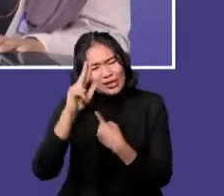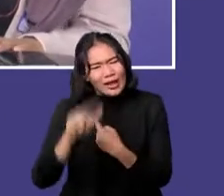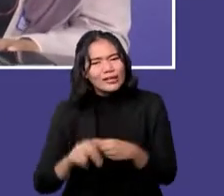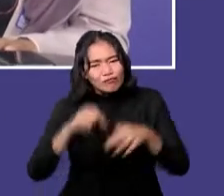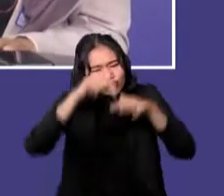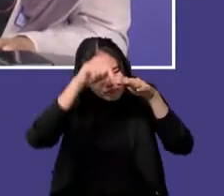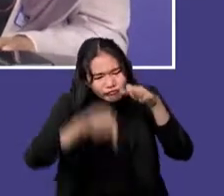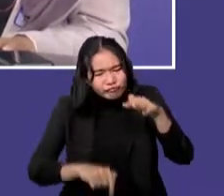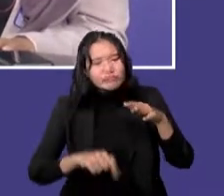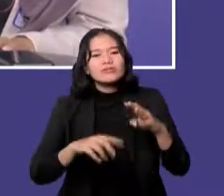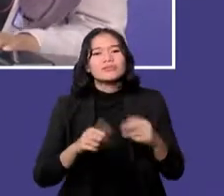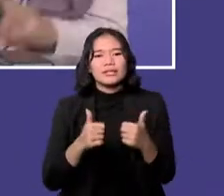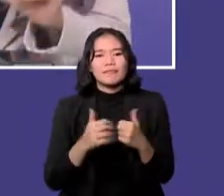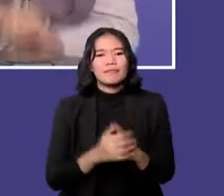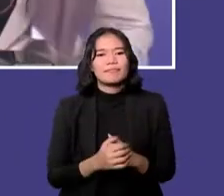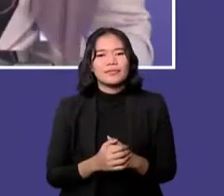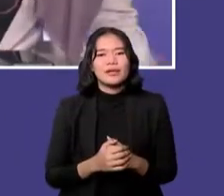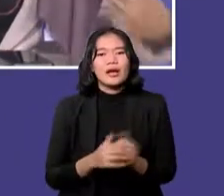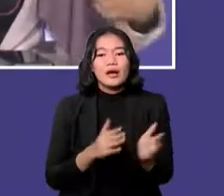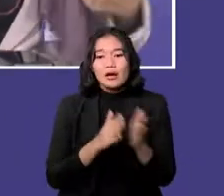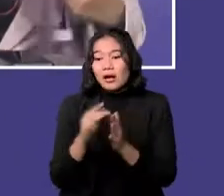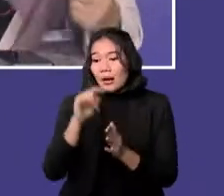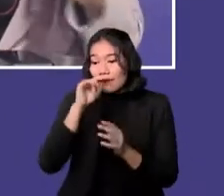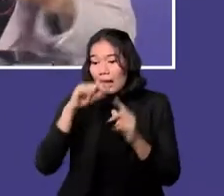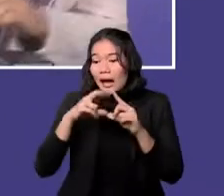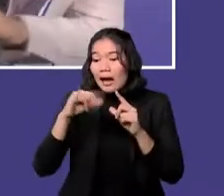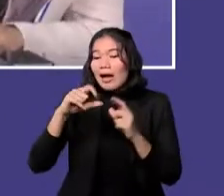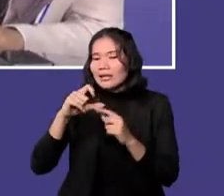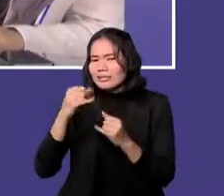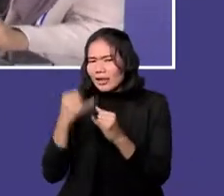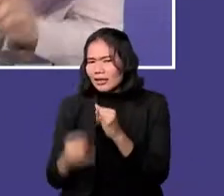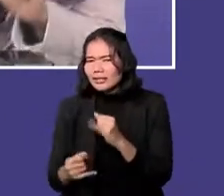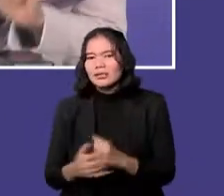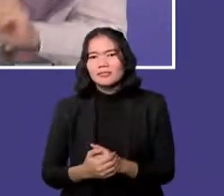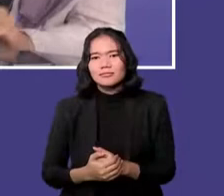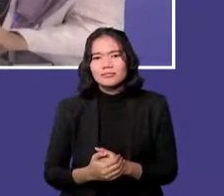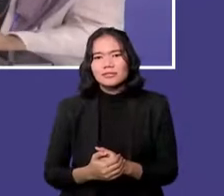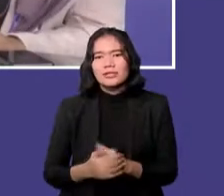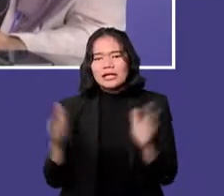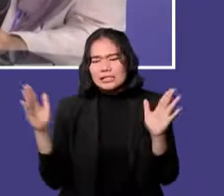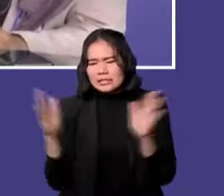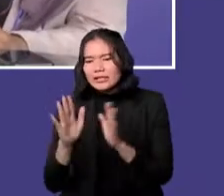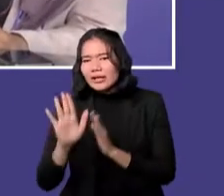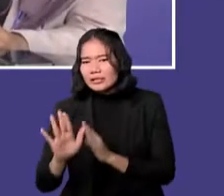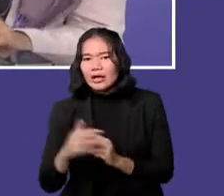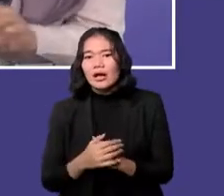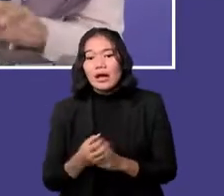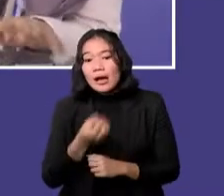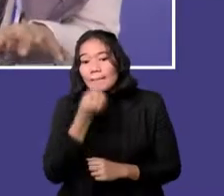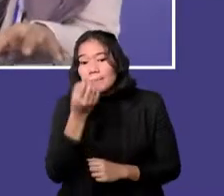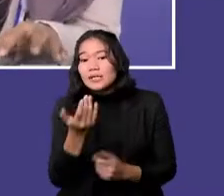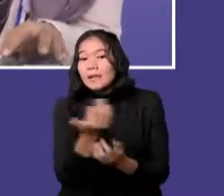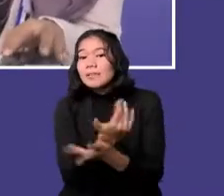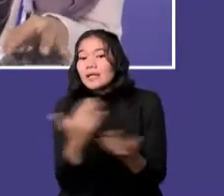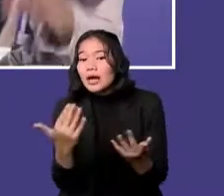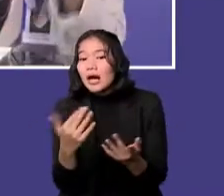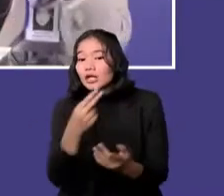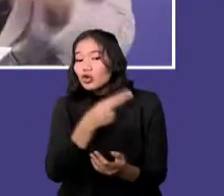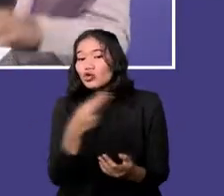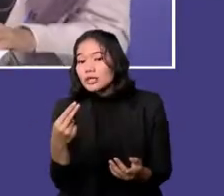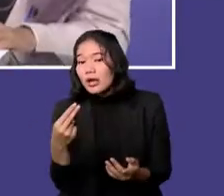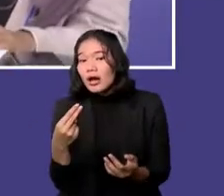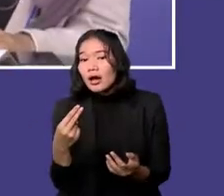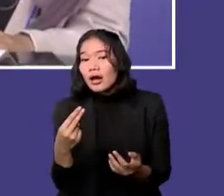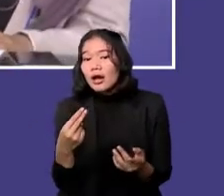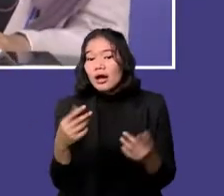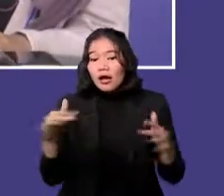banyak dengan Ibu Kartini soal ini. Saya mau ke Pak Aris. Terakhir Pak Aris, singkat saja, ada pesan buat masyarakat Indonesia saat ini